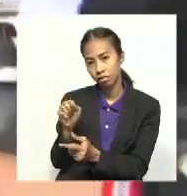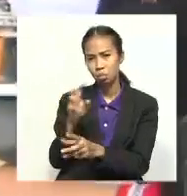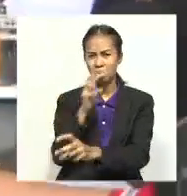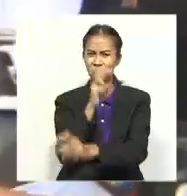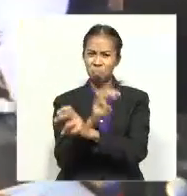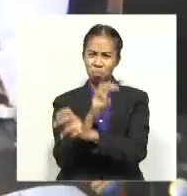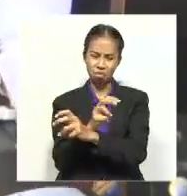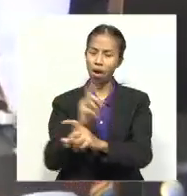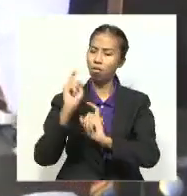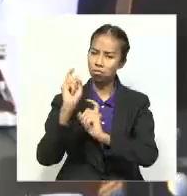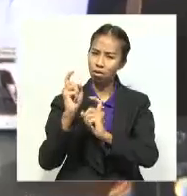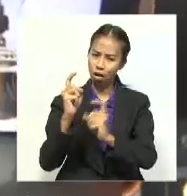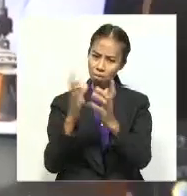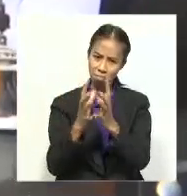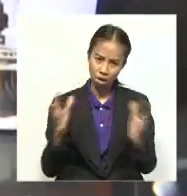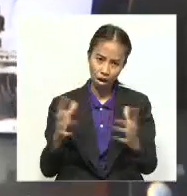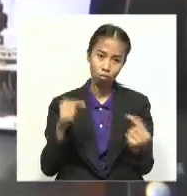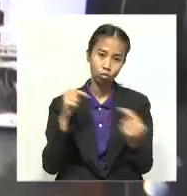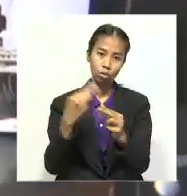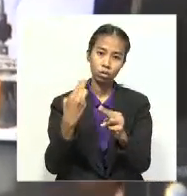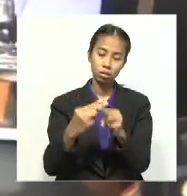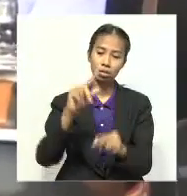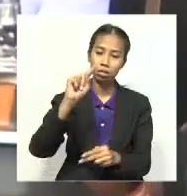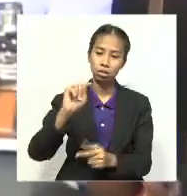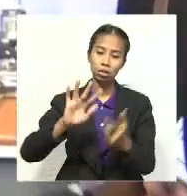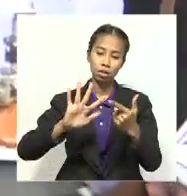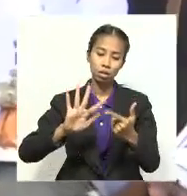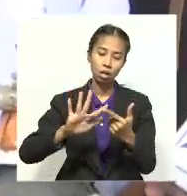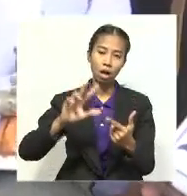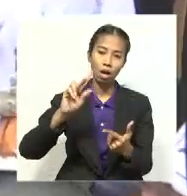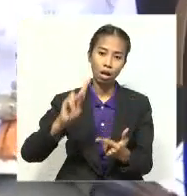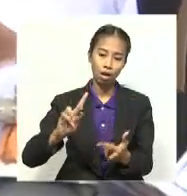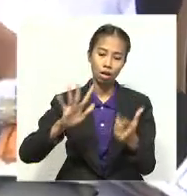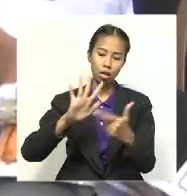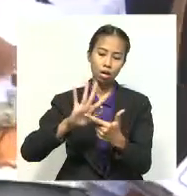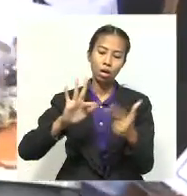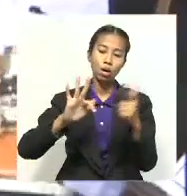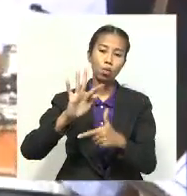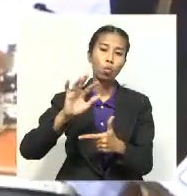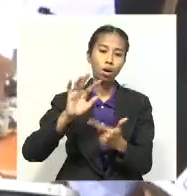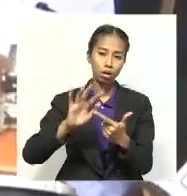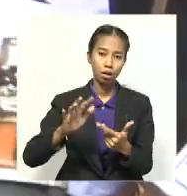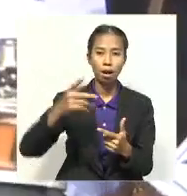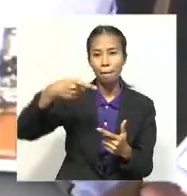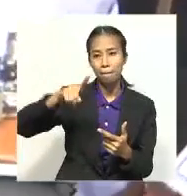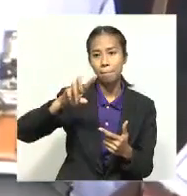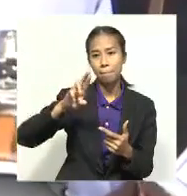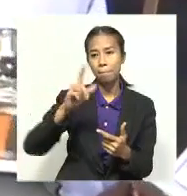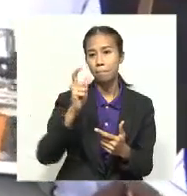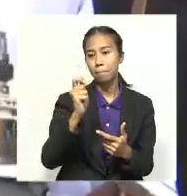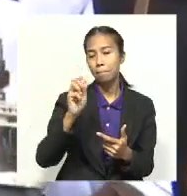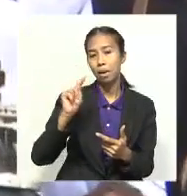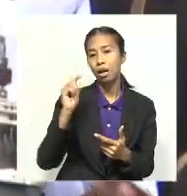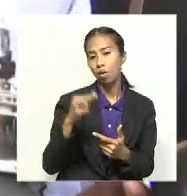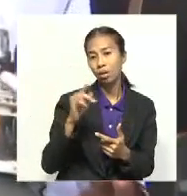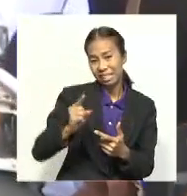สารโลหะหนักอันตรายอยู่มากก็คือตะกั่วและปลอดโดยเพิ่งยิ่งในส่วนที่เป็นหลอดข้างหลังนี้นะครับและขณะนี้ไม่มีโ